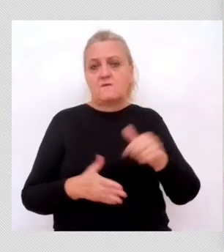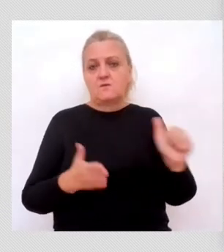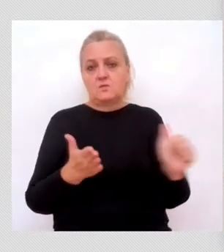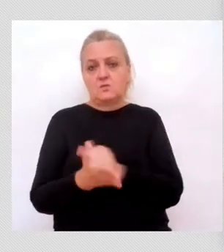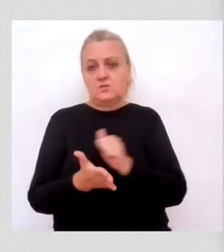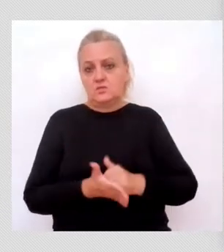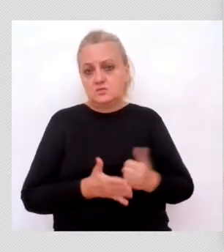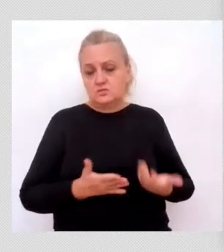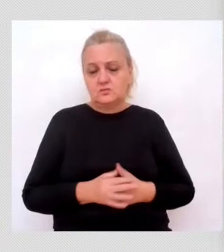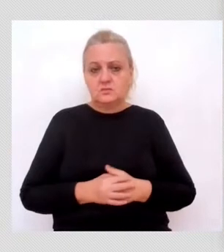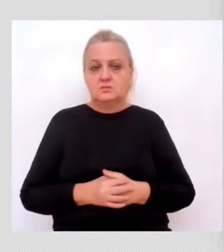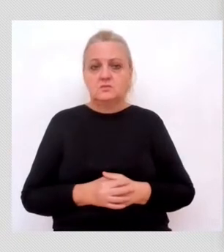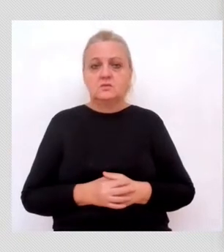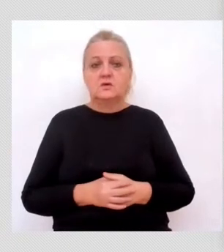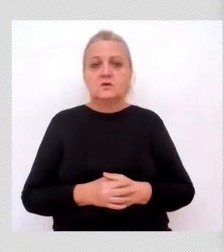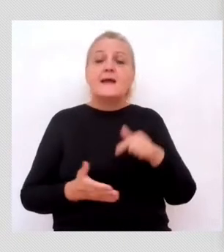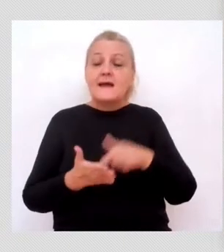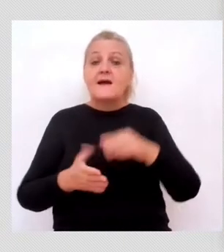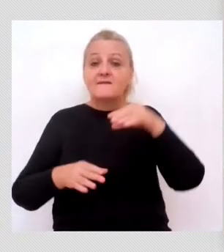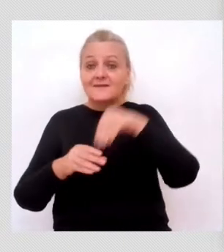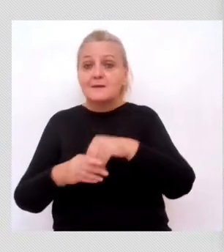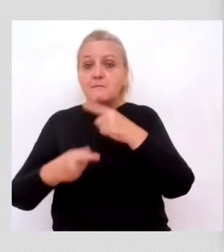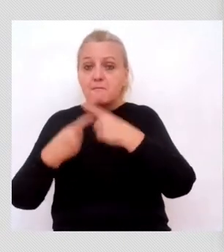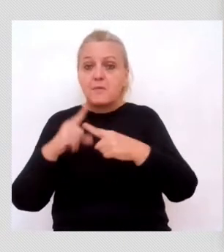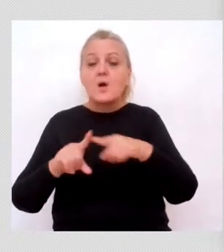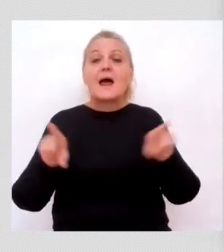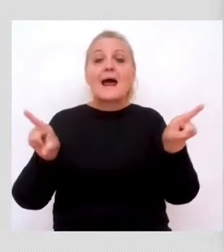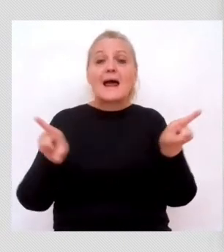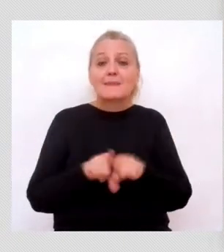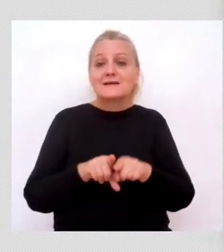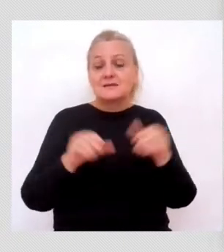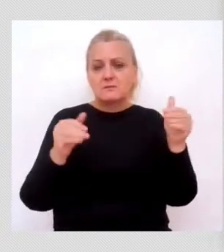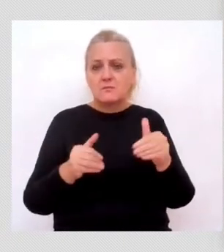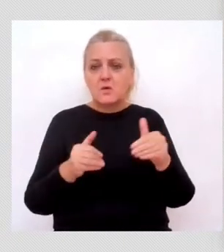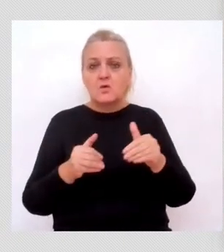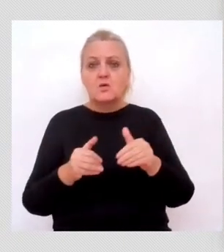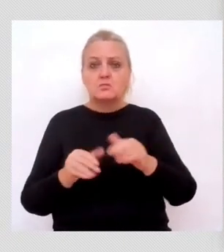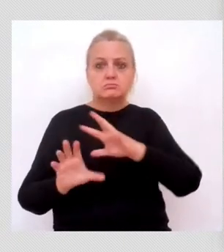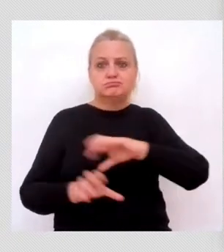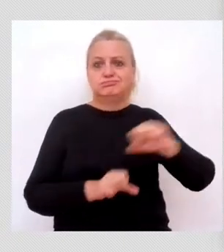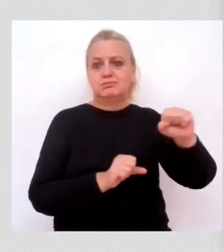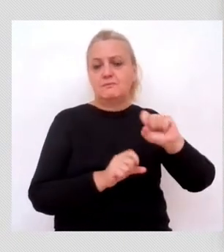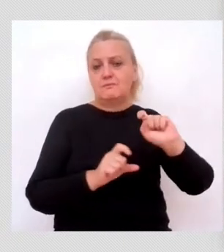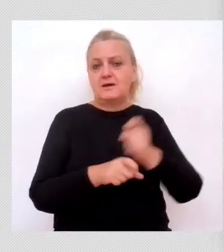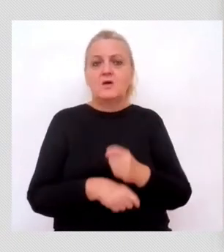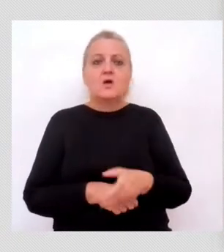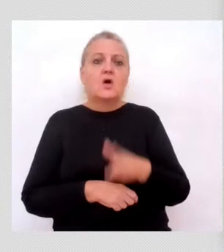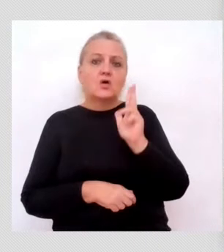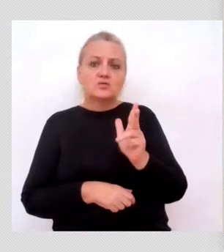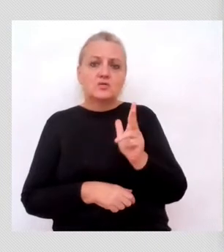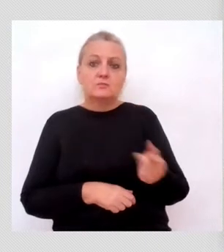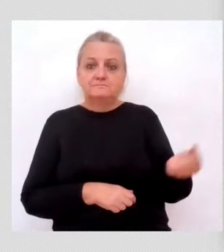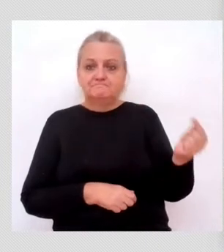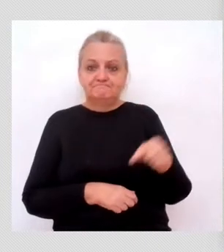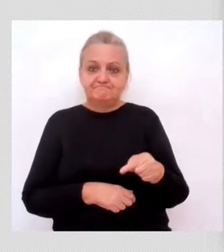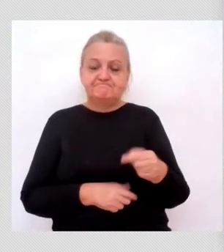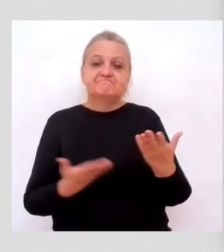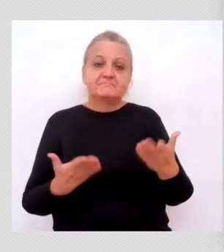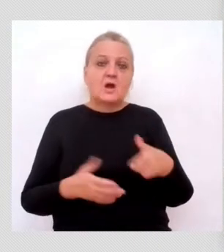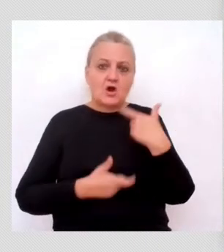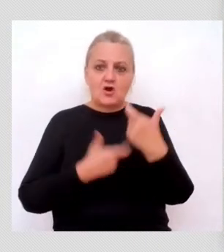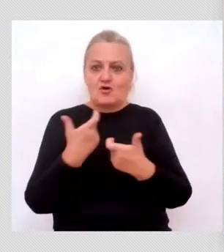nie tylko bezpośrednio z polityki, ale również tam, gdzie może być zawłaszczane. Bo kto by nie przyszedł, będzie to